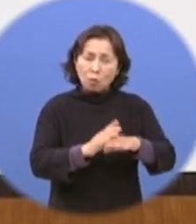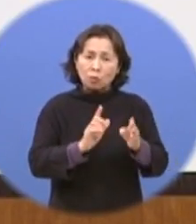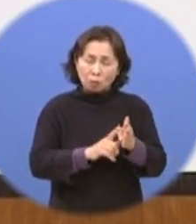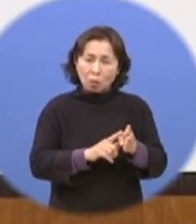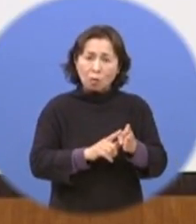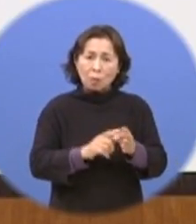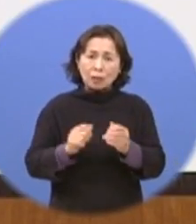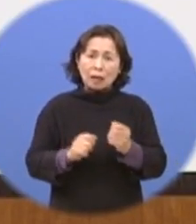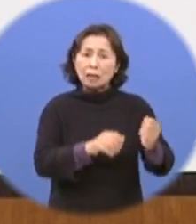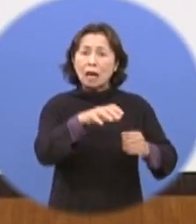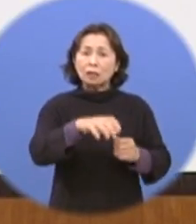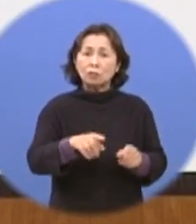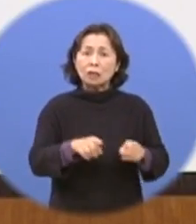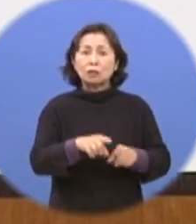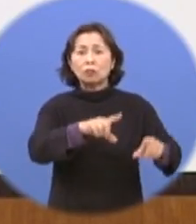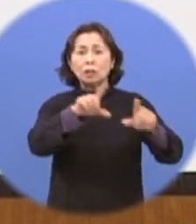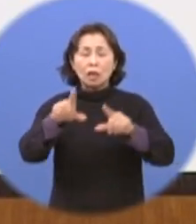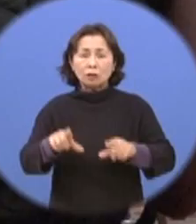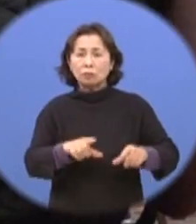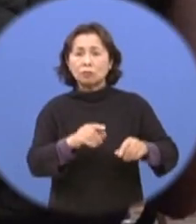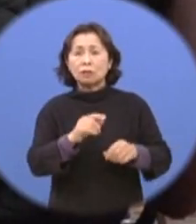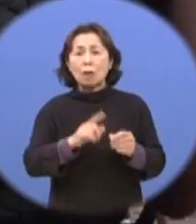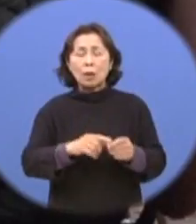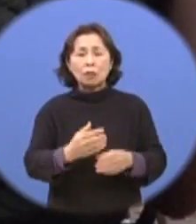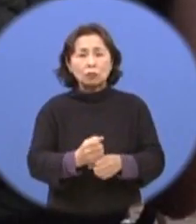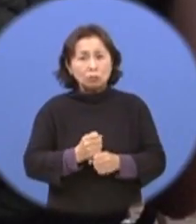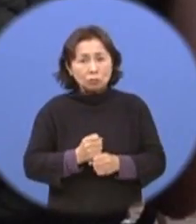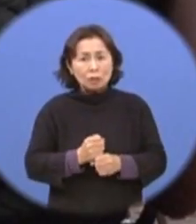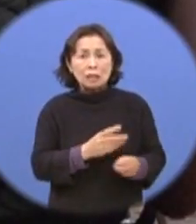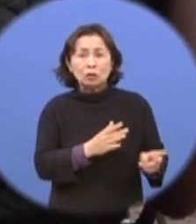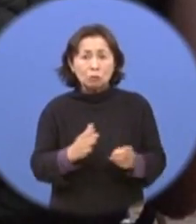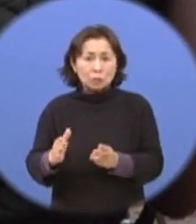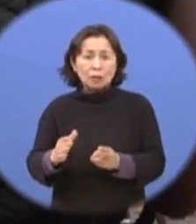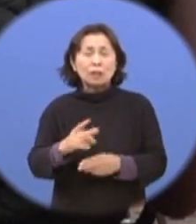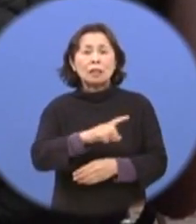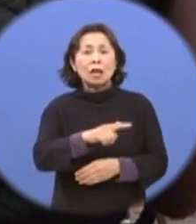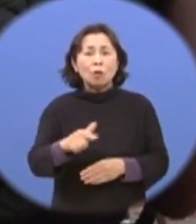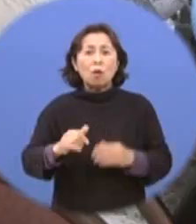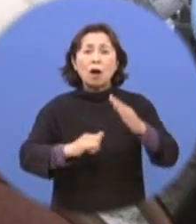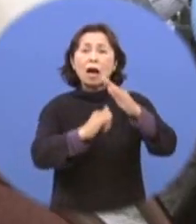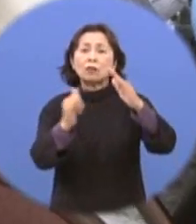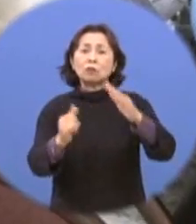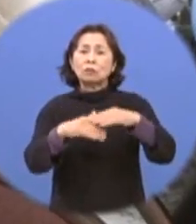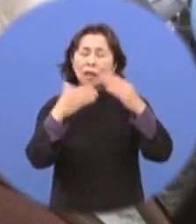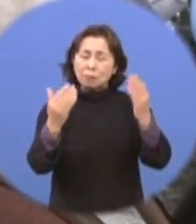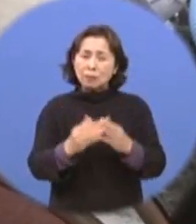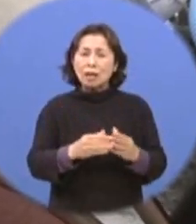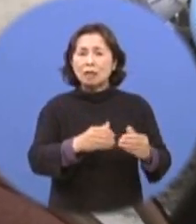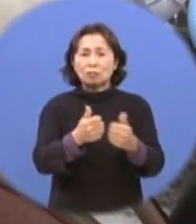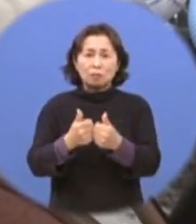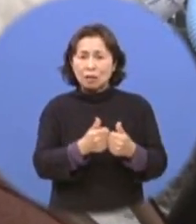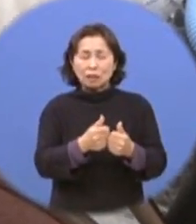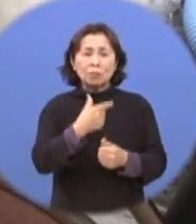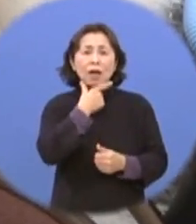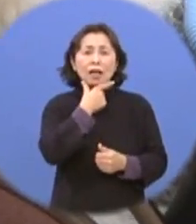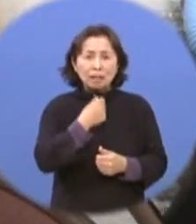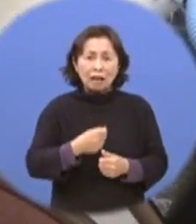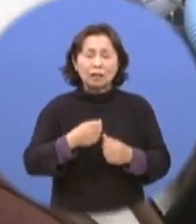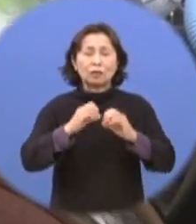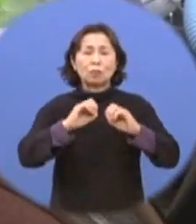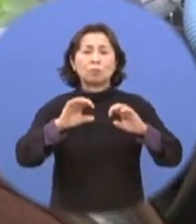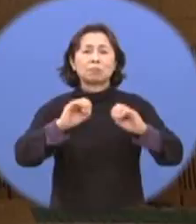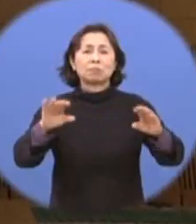に暮らせるようにするために必要な心構えや備えについて家族全員で話し合っていただきたいと呼びかけまし